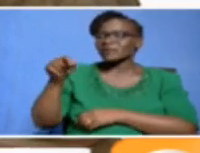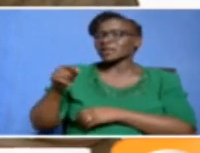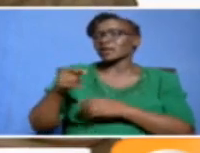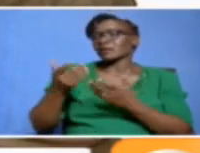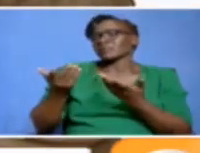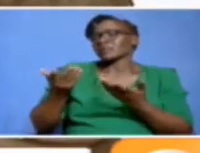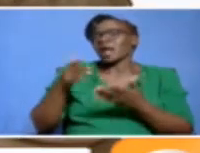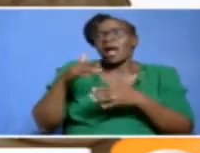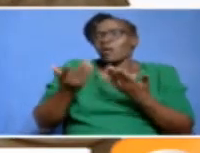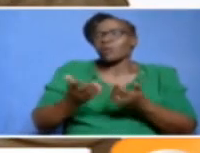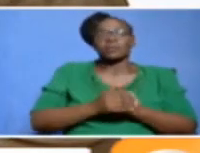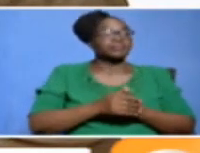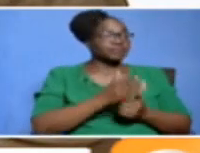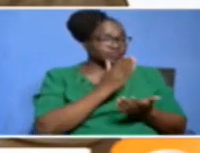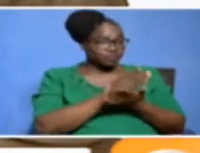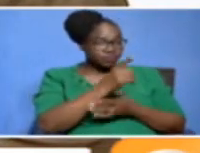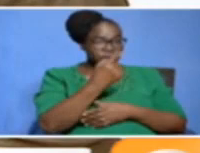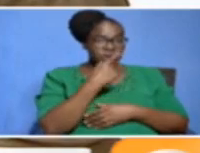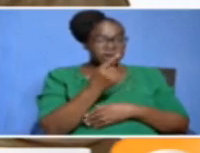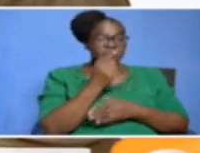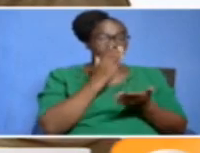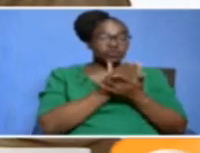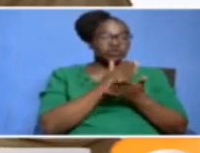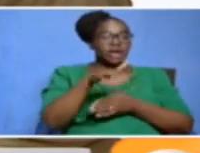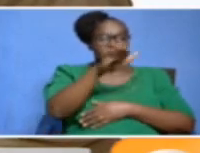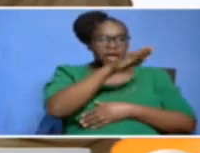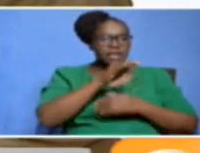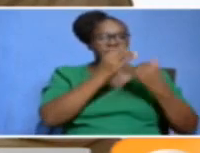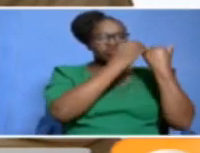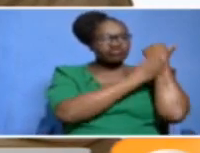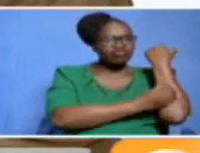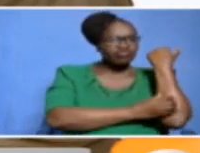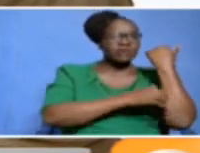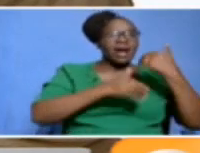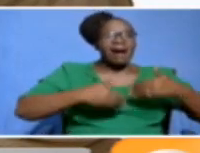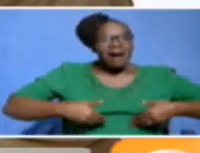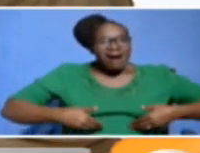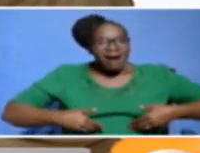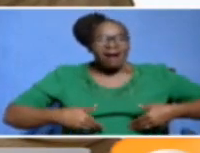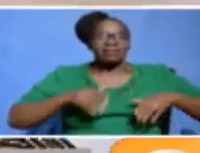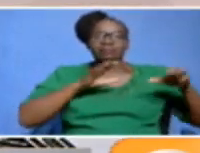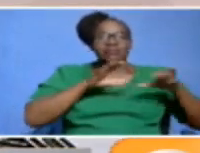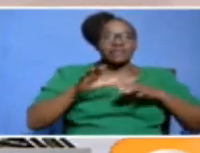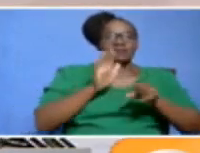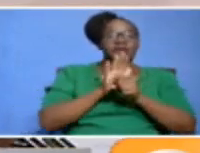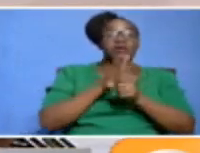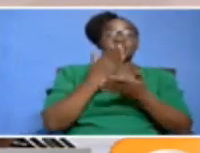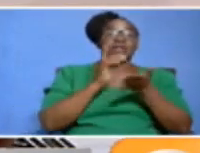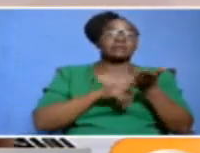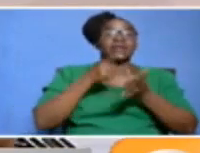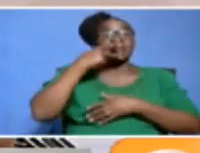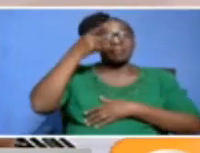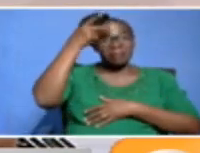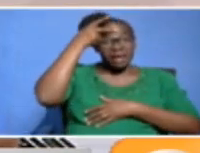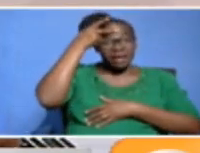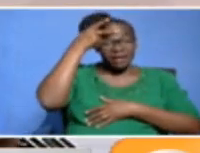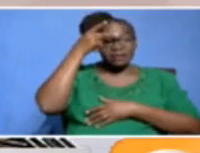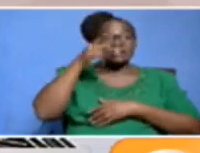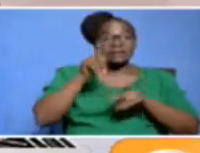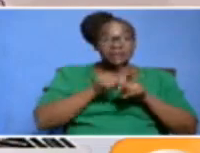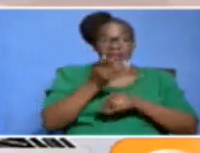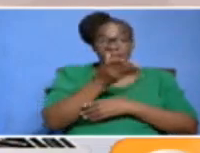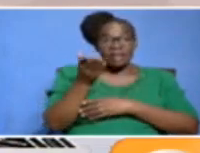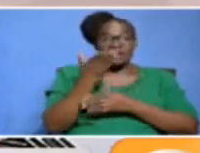kwa katika kule ambapo unasema kuna hiyo njaa sana, kuna unajua kuna wazazi wengine nao sijui hata ni wazazi wa aina gani, wale ambao